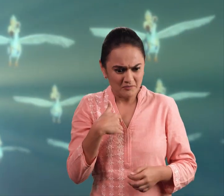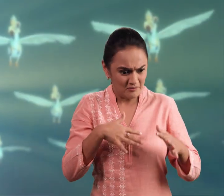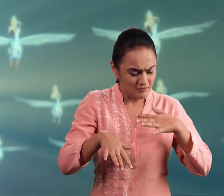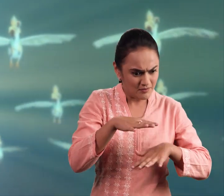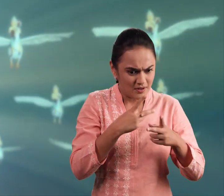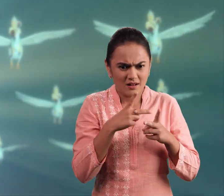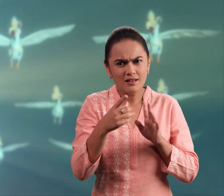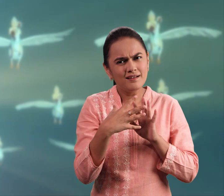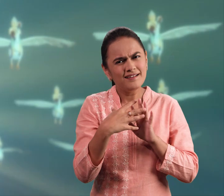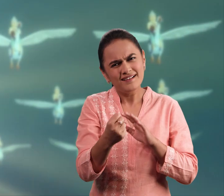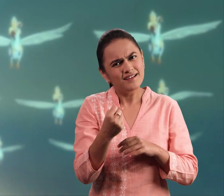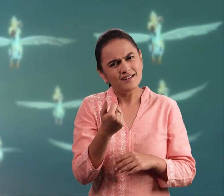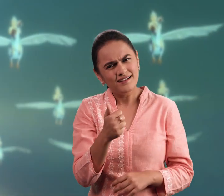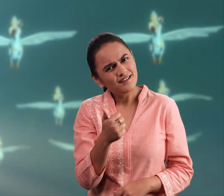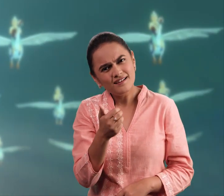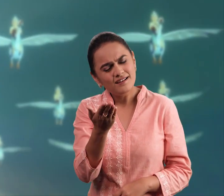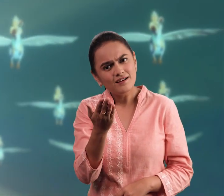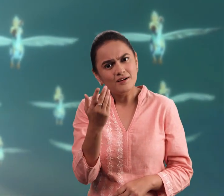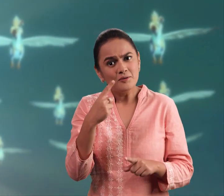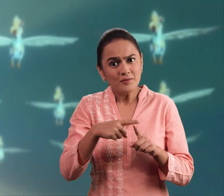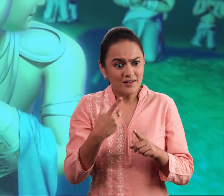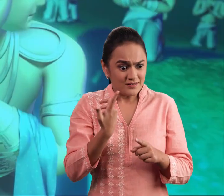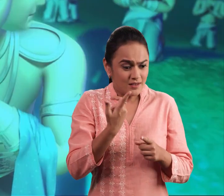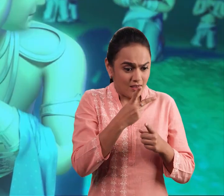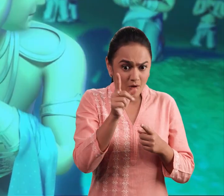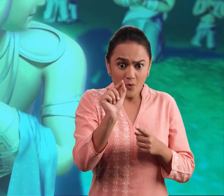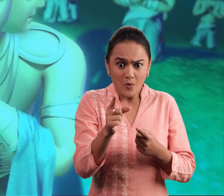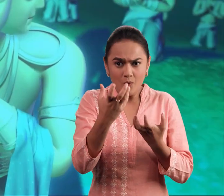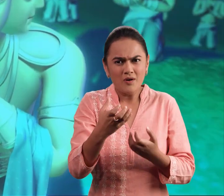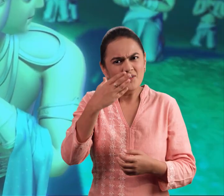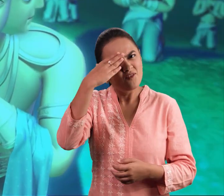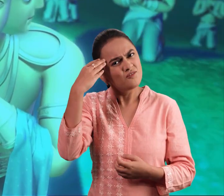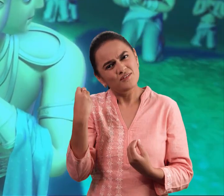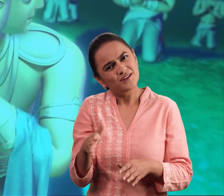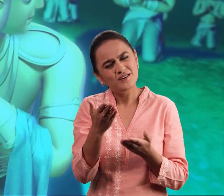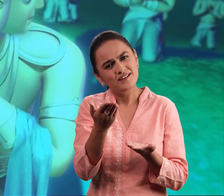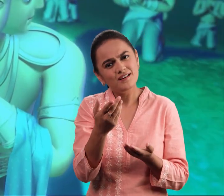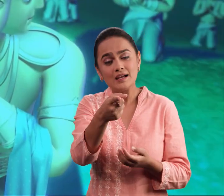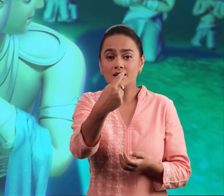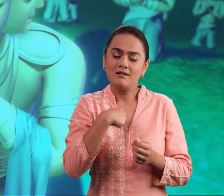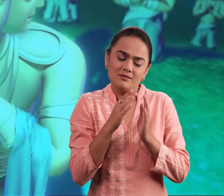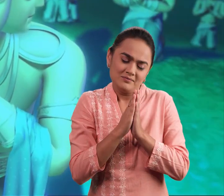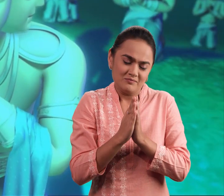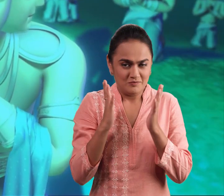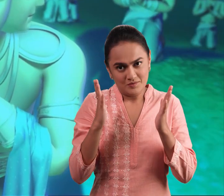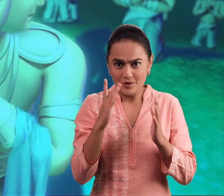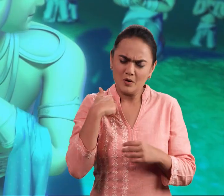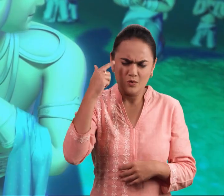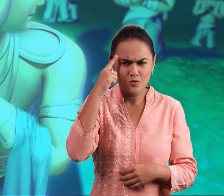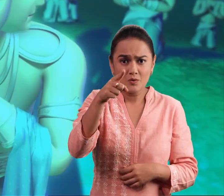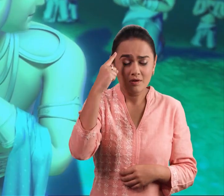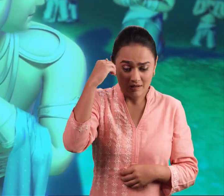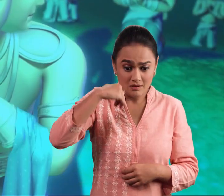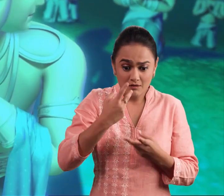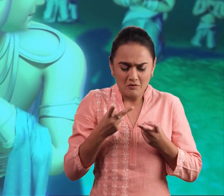मायाजाल को समझ ही नहीं पाया और इस परम सत्य को भुला बैठा। तुम मेरे भक्त हो और मुझे पता